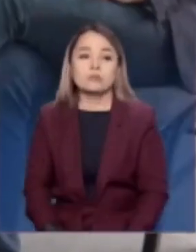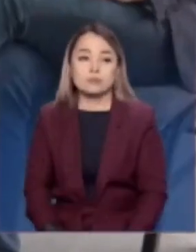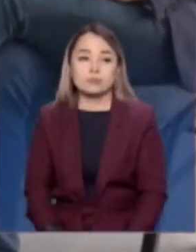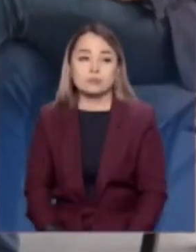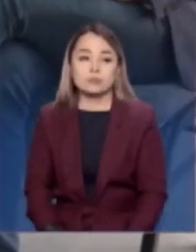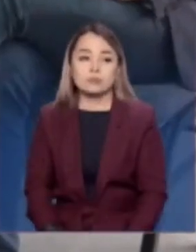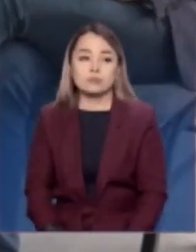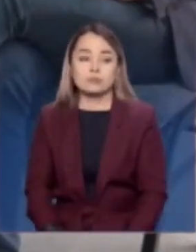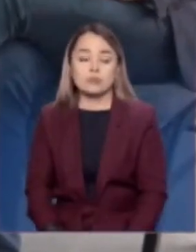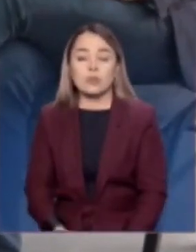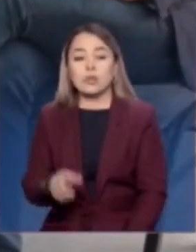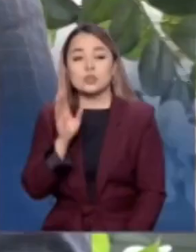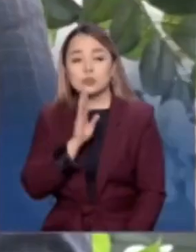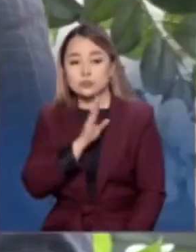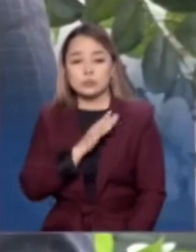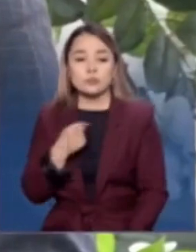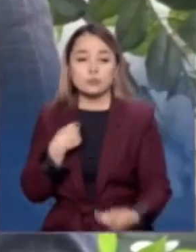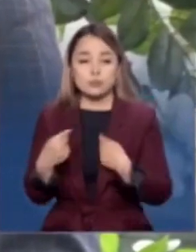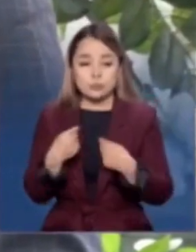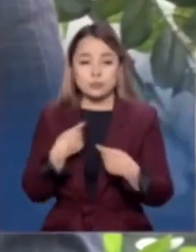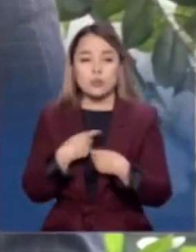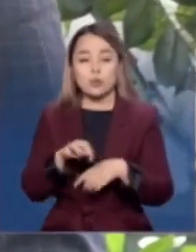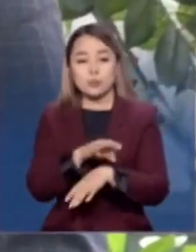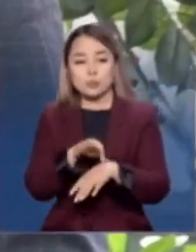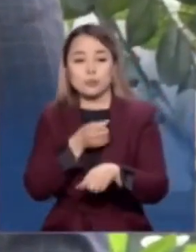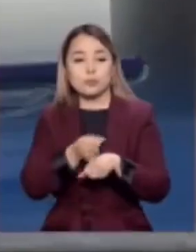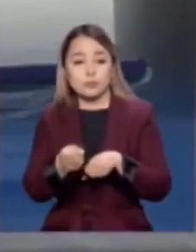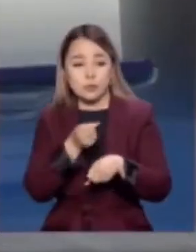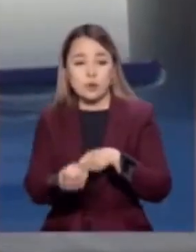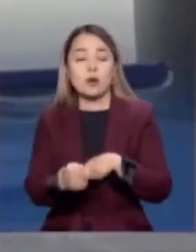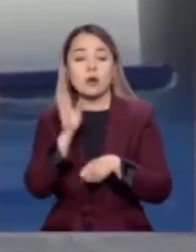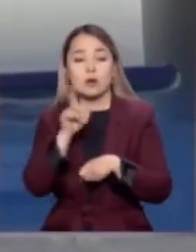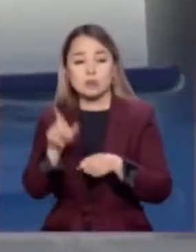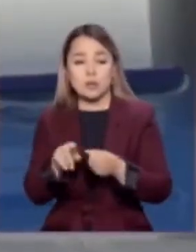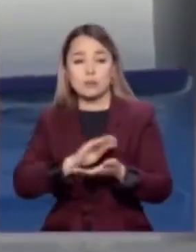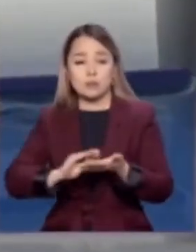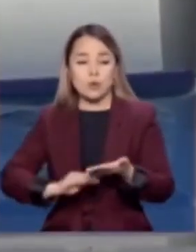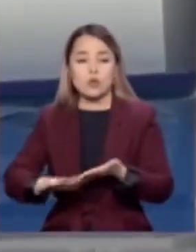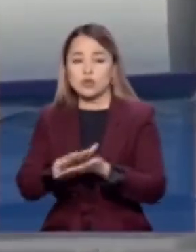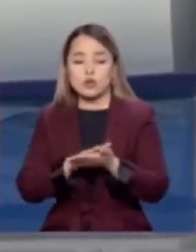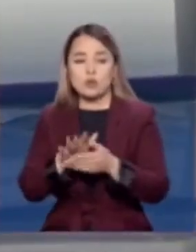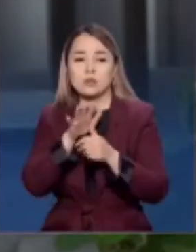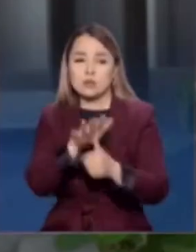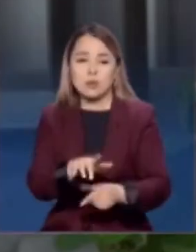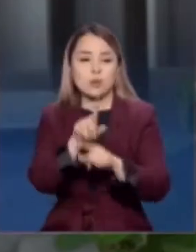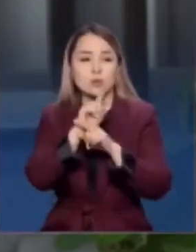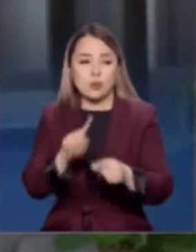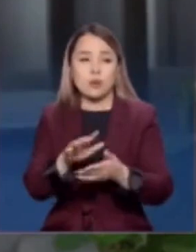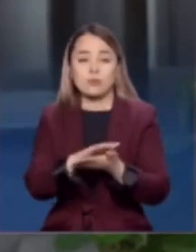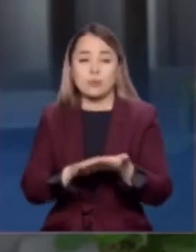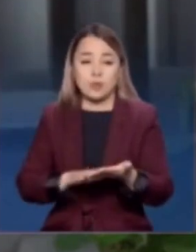Мына зорлық болған кезде елден сондай қолхат алады да, ешқашанда жаңағыдай жалған көрсетім бермеймін деп те сөйтеді. Арызда